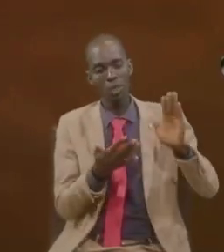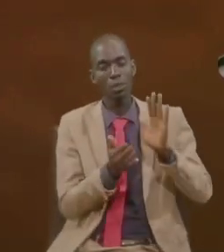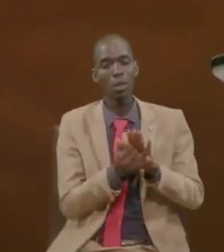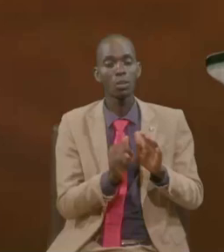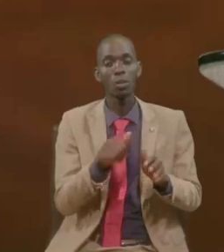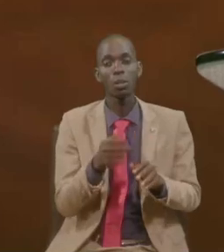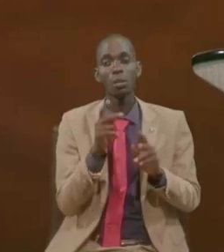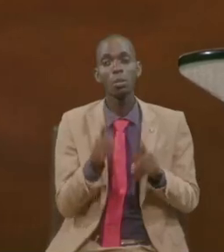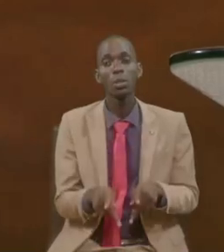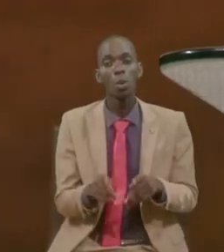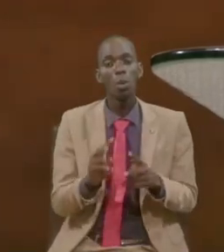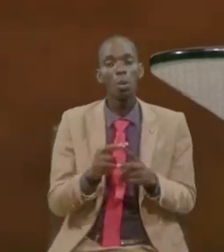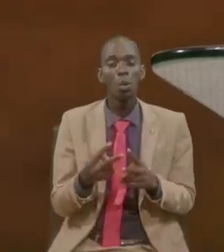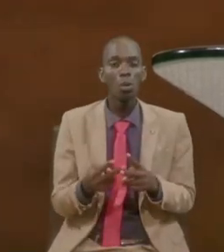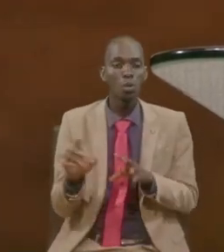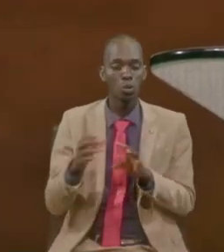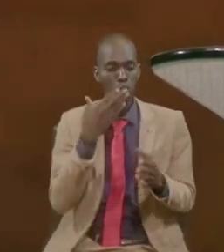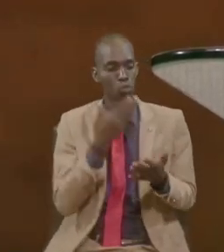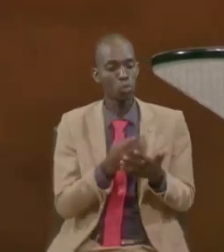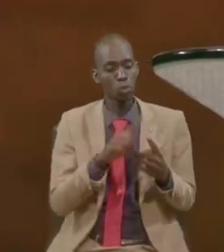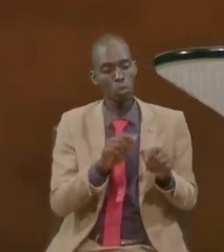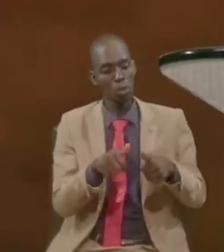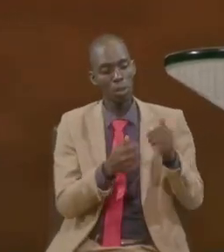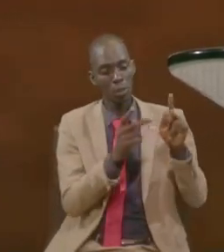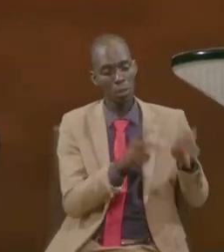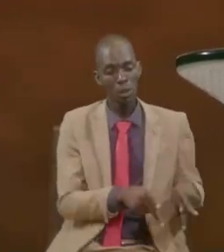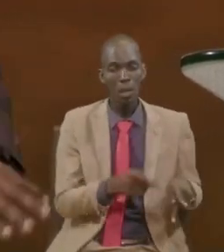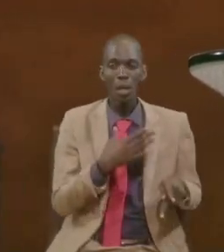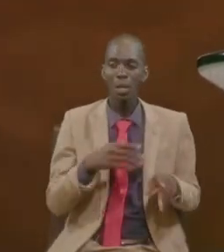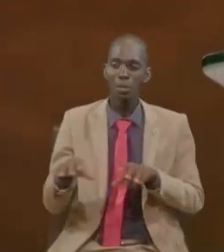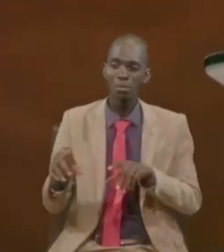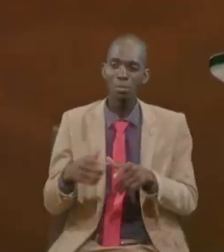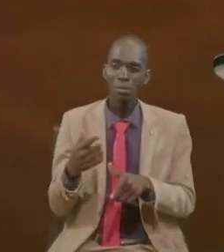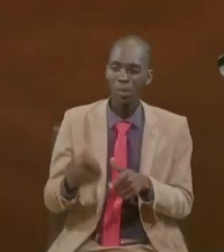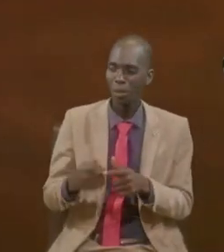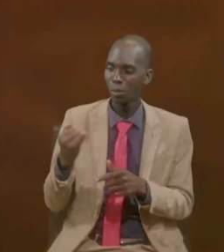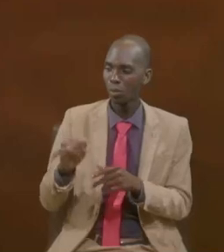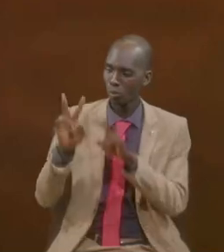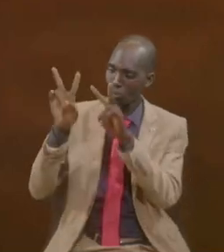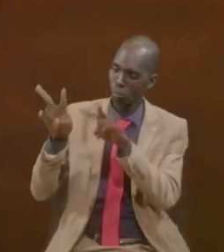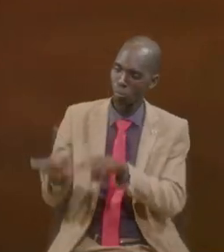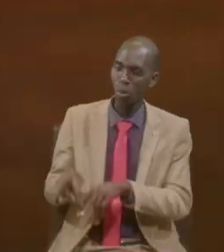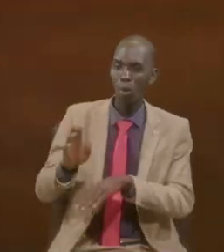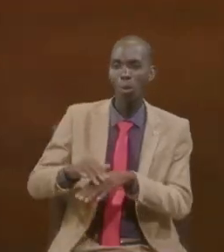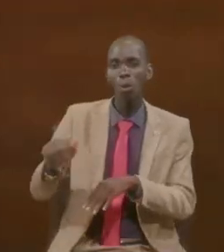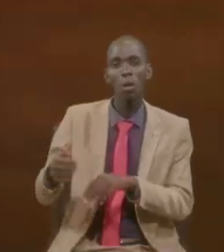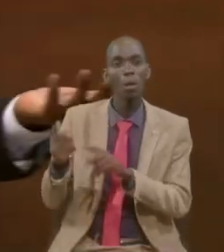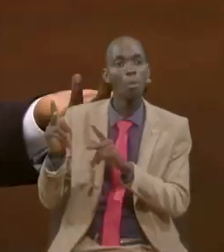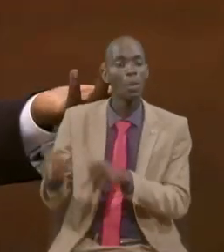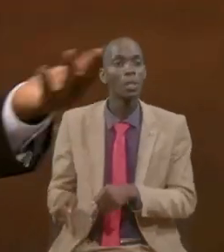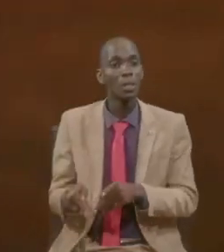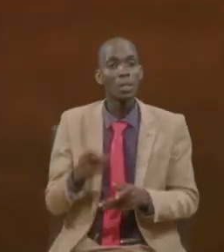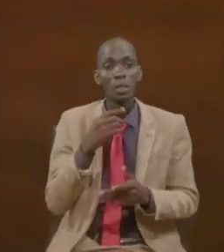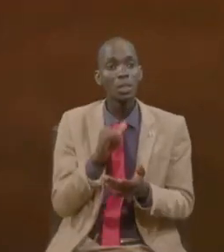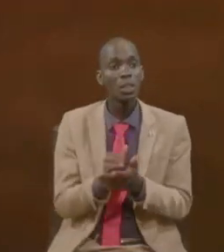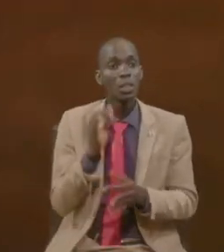vous rejetez l'autre personne, vous faites bien à une personne et vous avilissez, vous reléguez